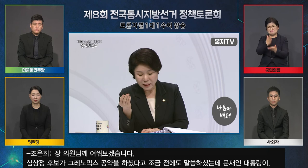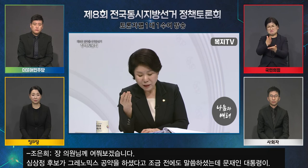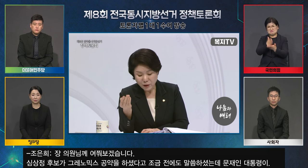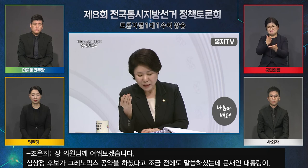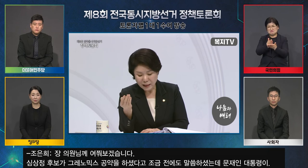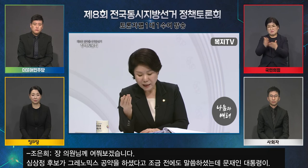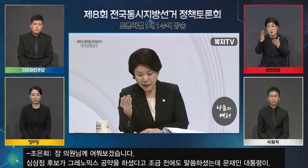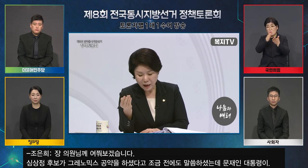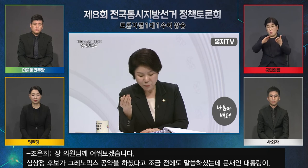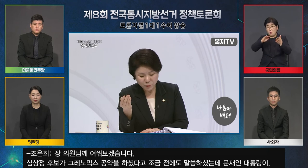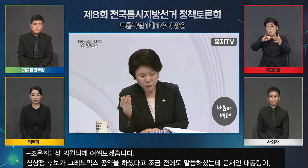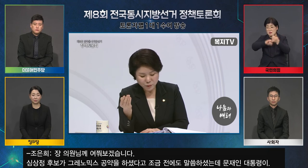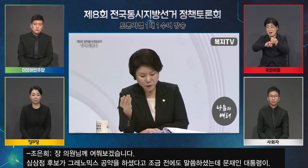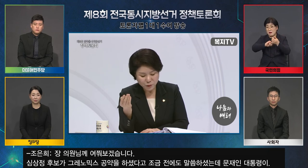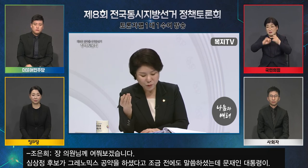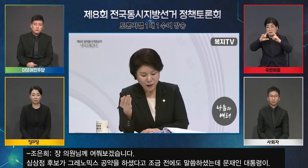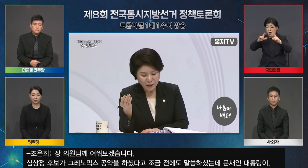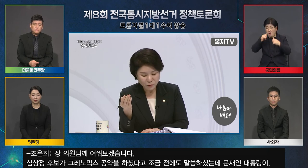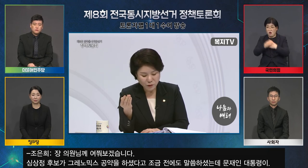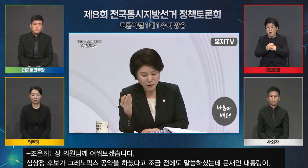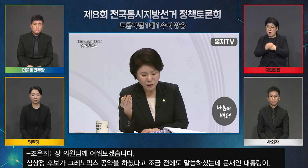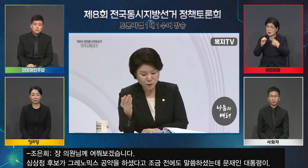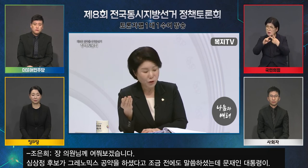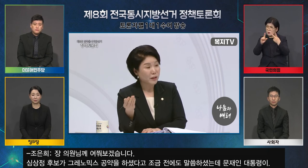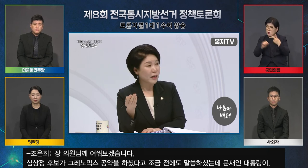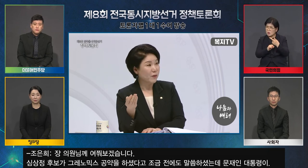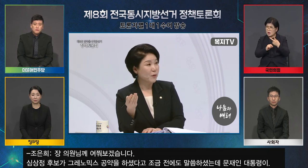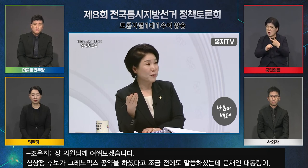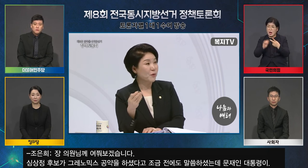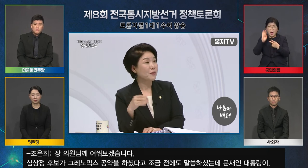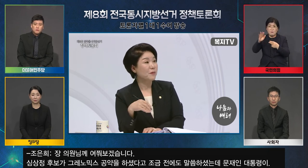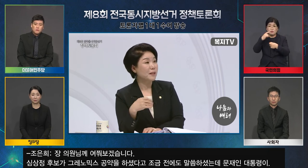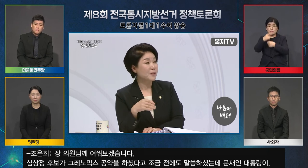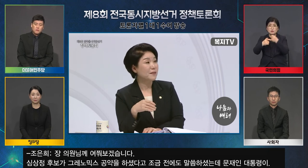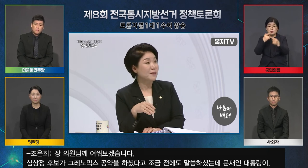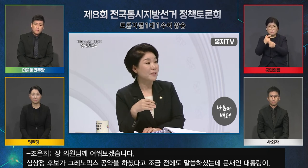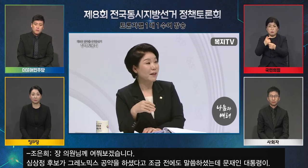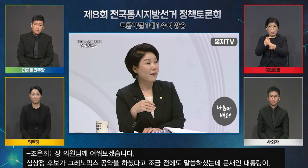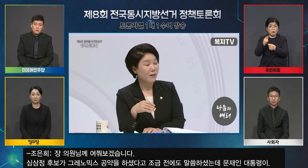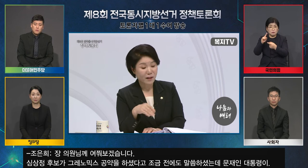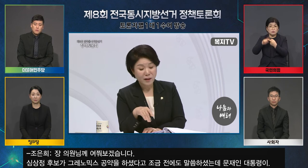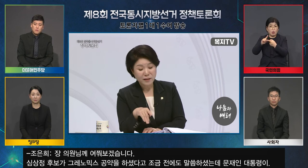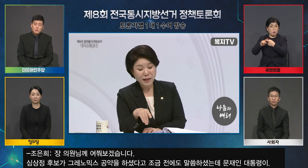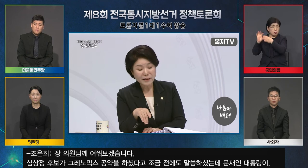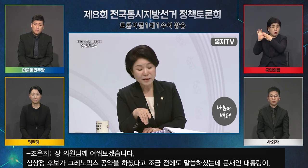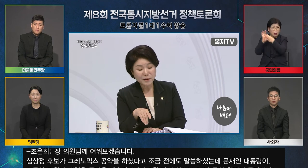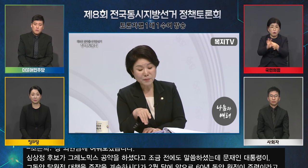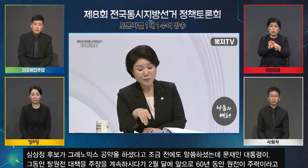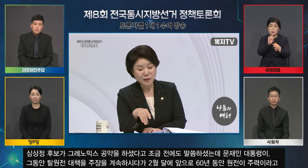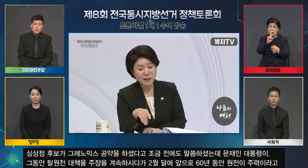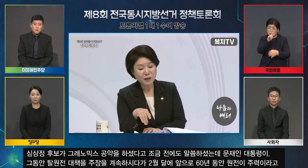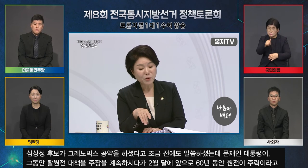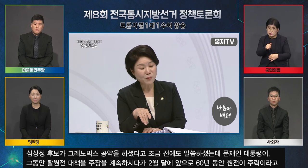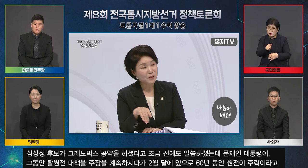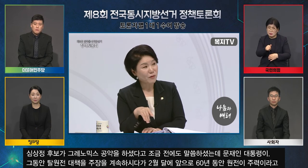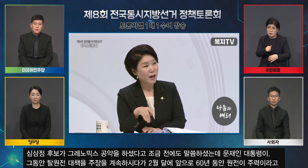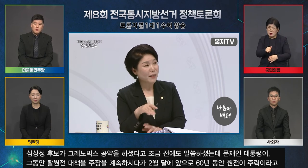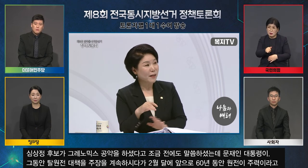2월에 앞으로 60년 동안 원전이 주력이라고 언급을 하셨거든요. 그게 지금